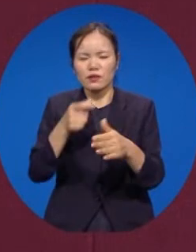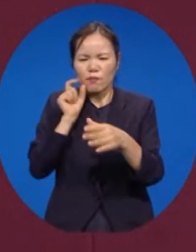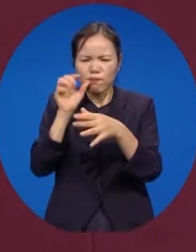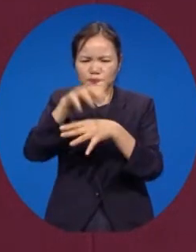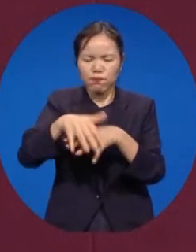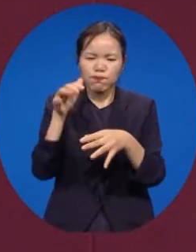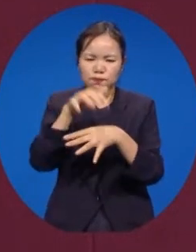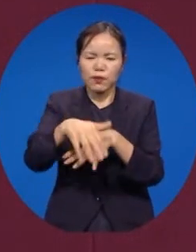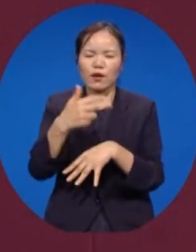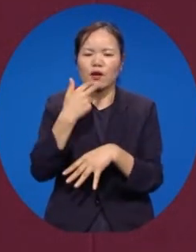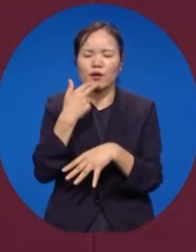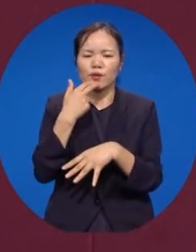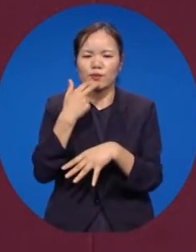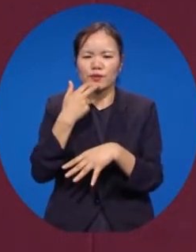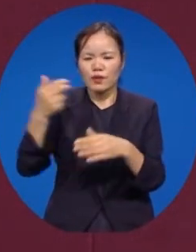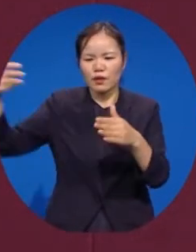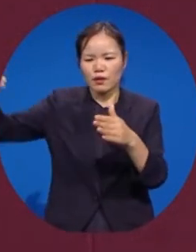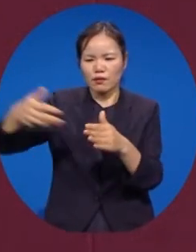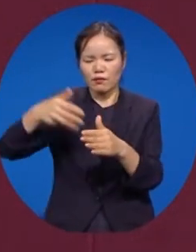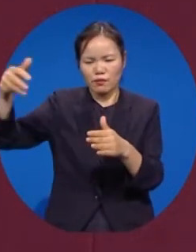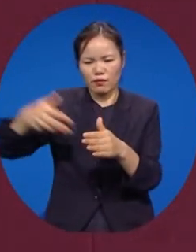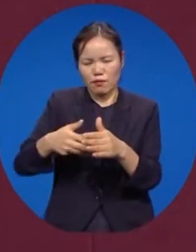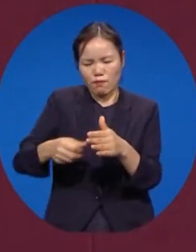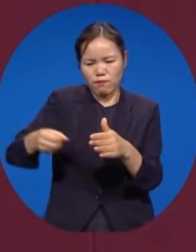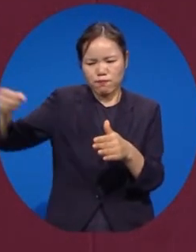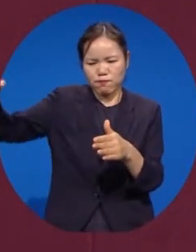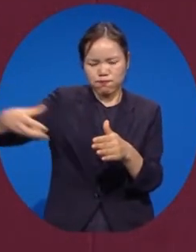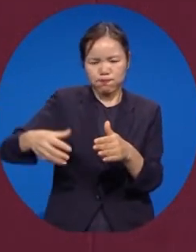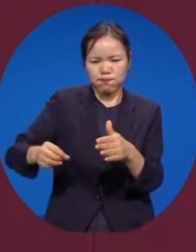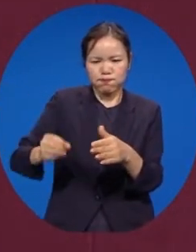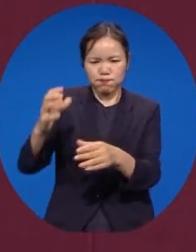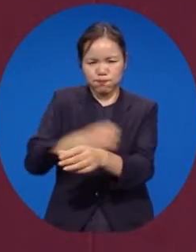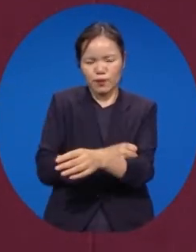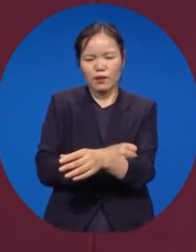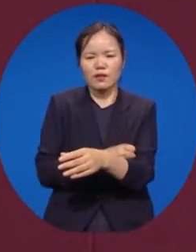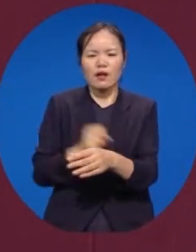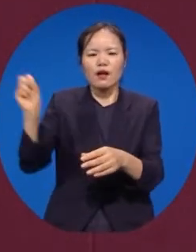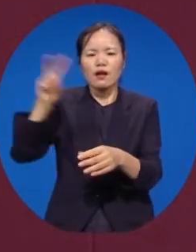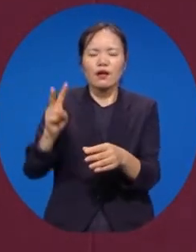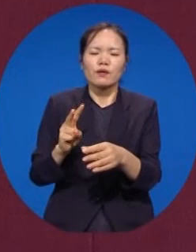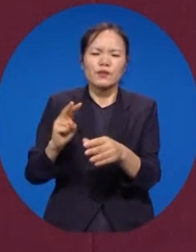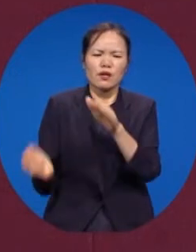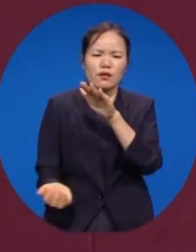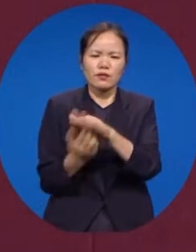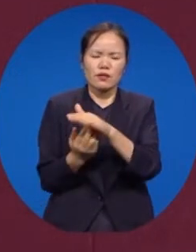있다가 유입 수량이 급격히 늘어나자 갑자기